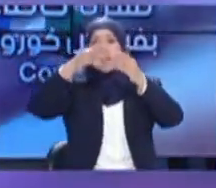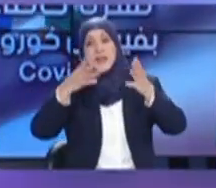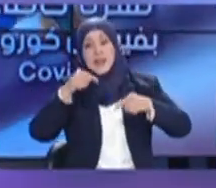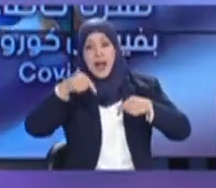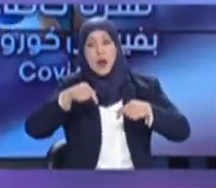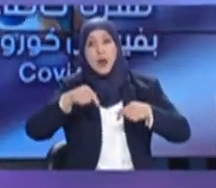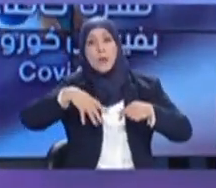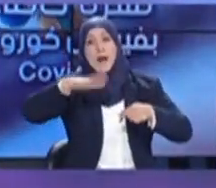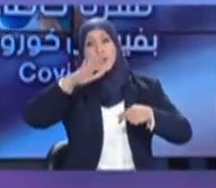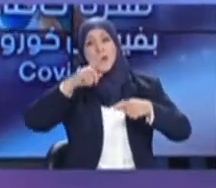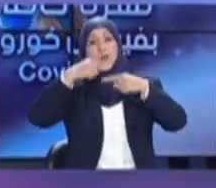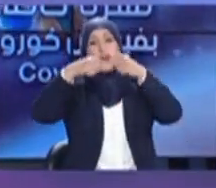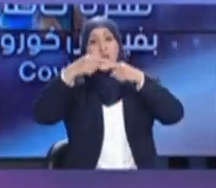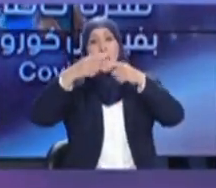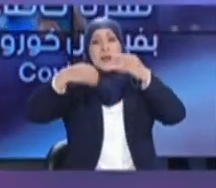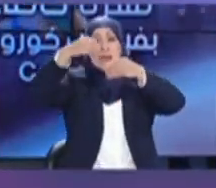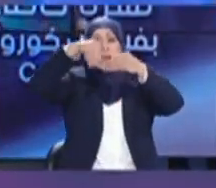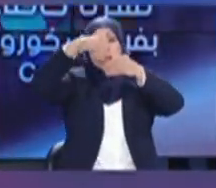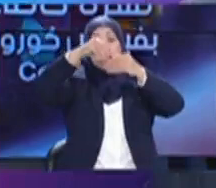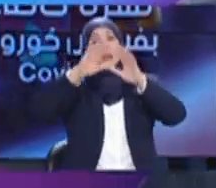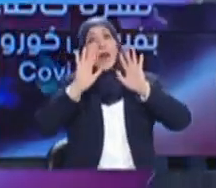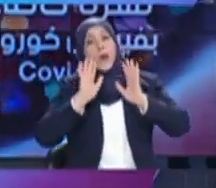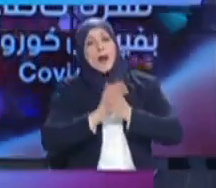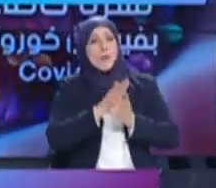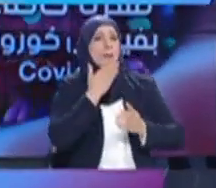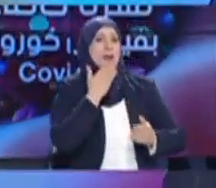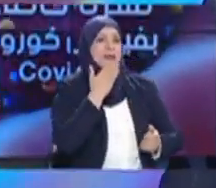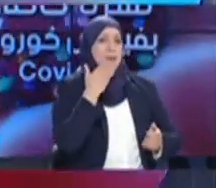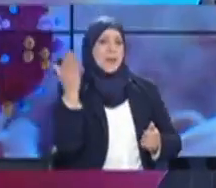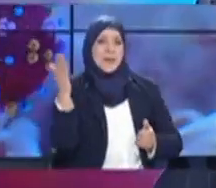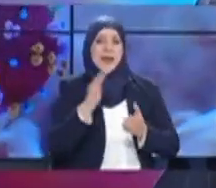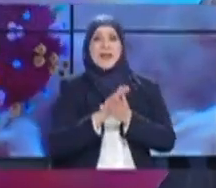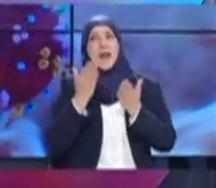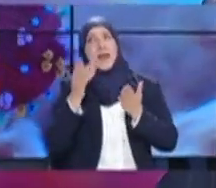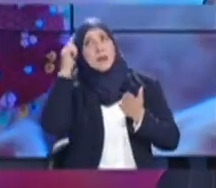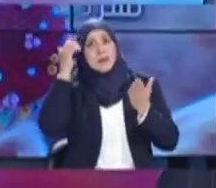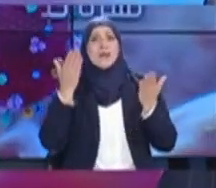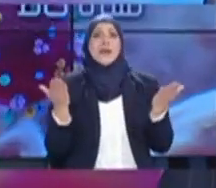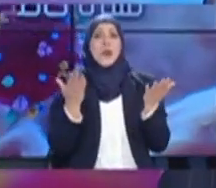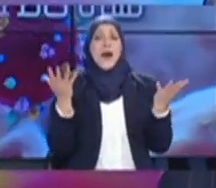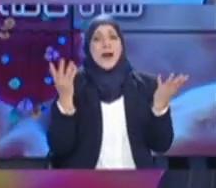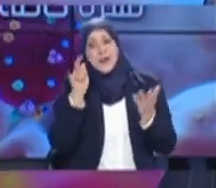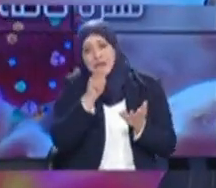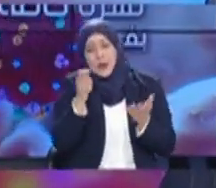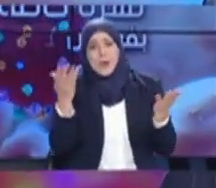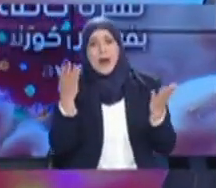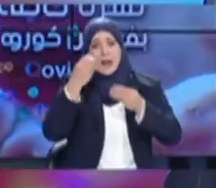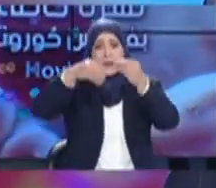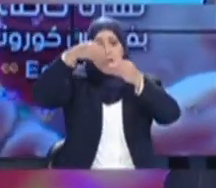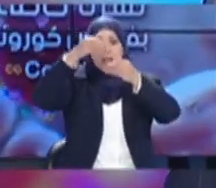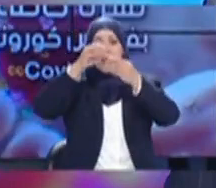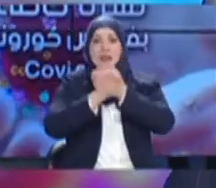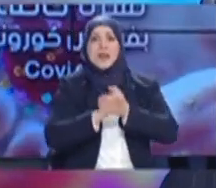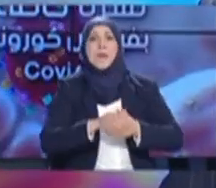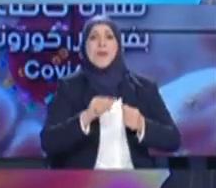اليوم 10 حالات، هذا متوقع معناها. يعطيك الصحة، هذا متوقع بطبيعة الحال. الرابطة